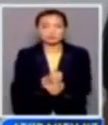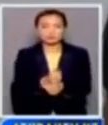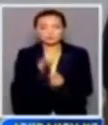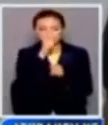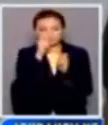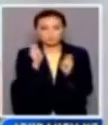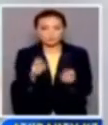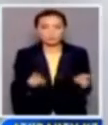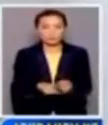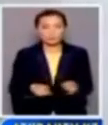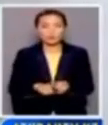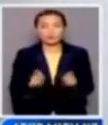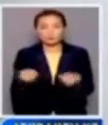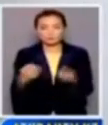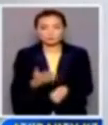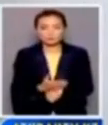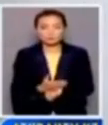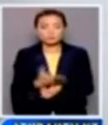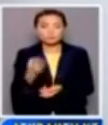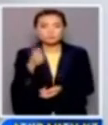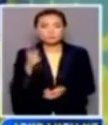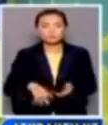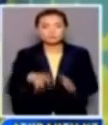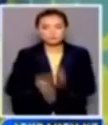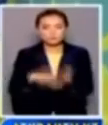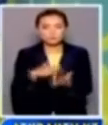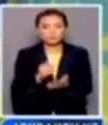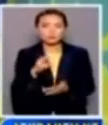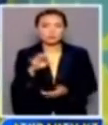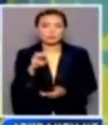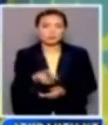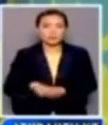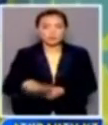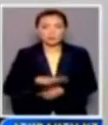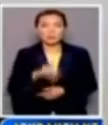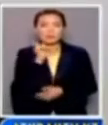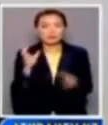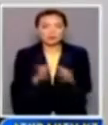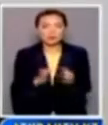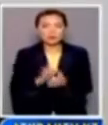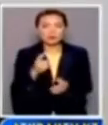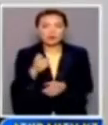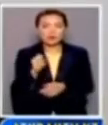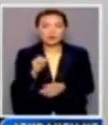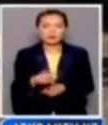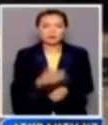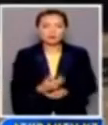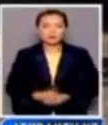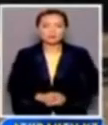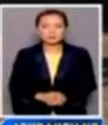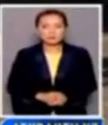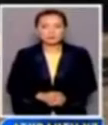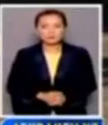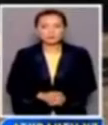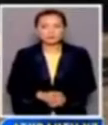алғыс хаттарын салтанатты түрде табыс етті. Солардың қатарында таш Шағыл ауылдық округінің волонтері Сағат Қойшығұлов та бар. Бізде